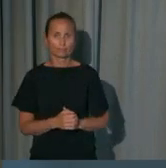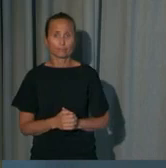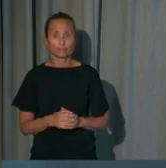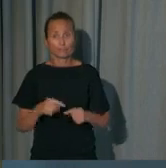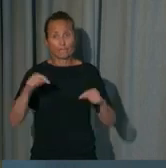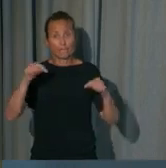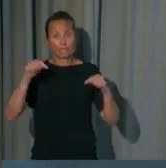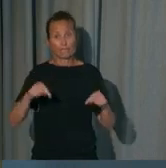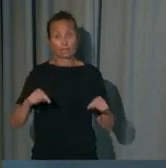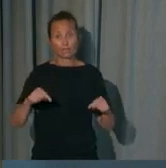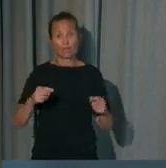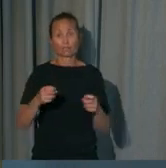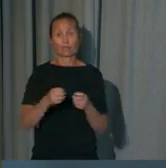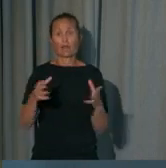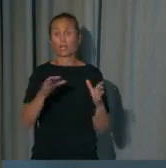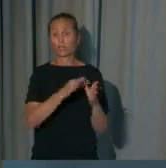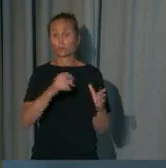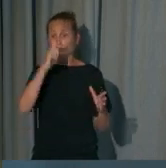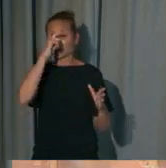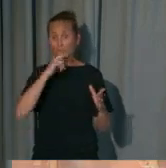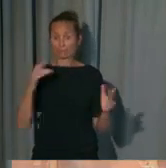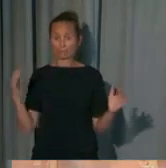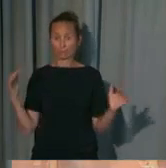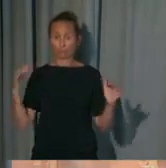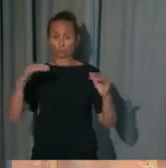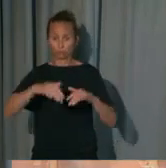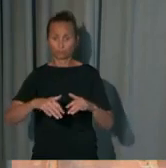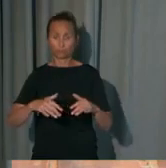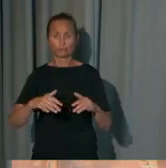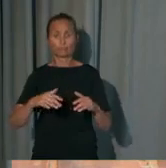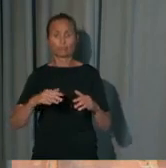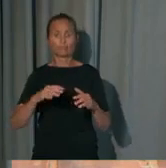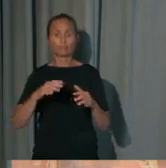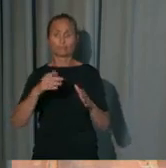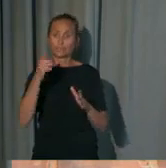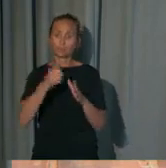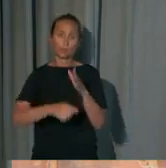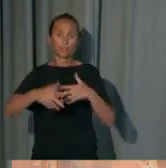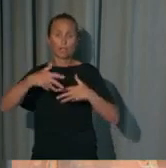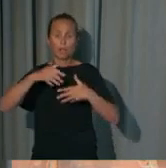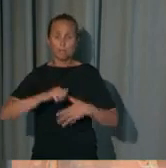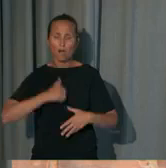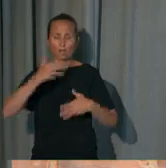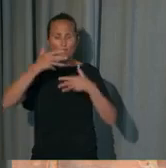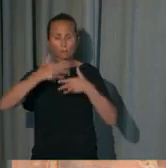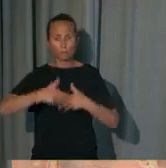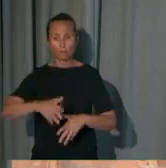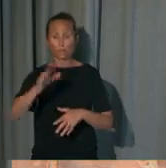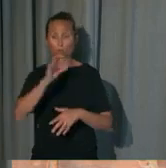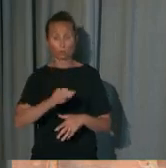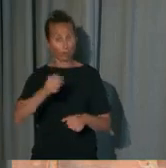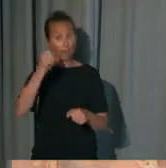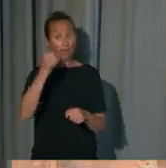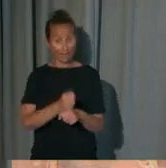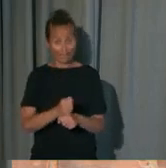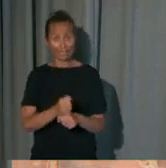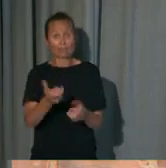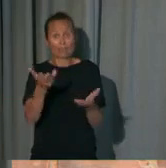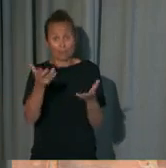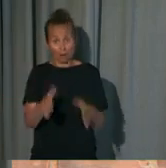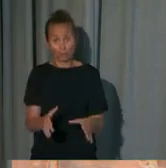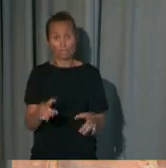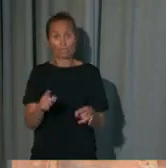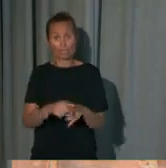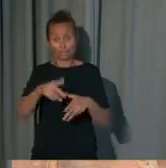I dag samlet tusenvis av mennesker seg i et spontant Pride-tog her i Oslo, selv om det egentlig var